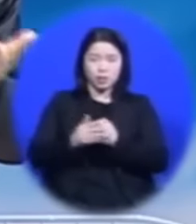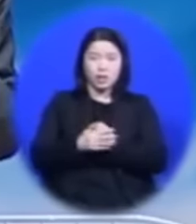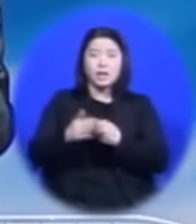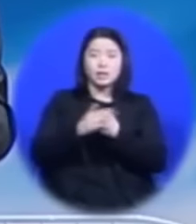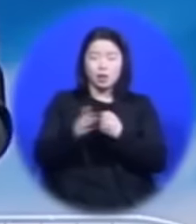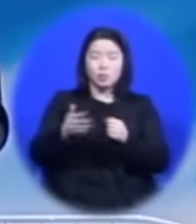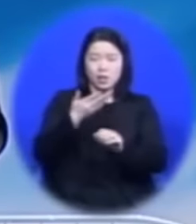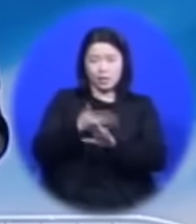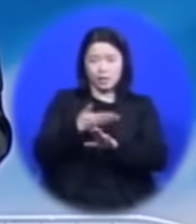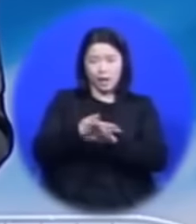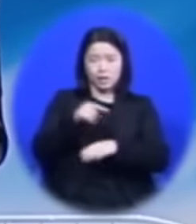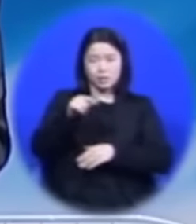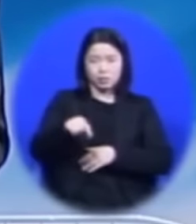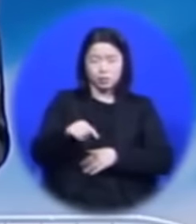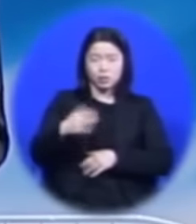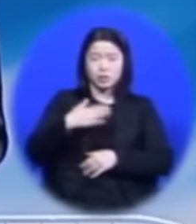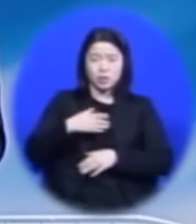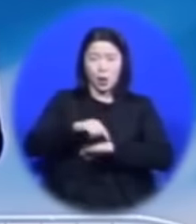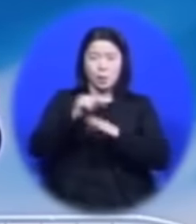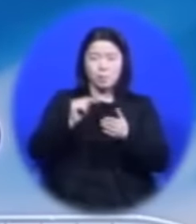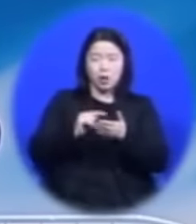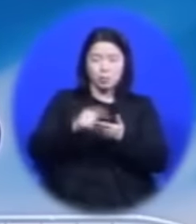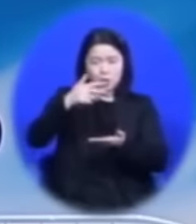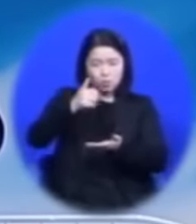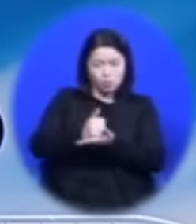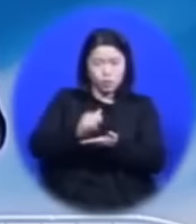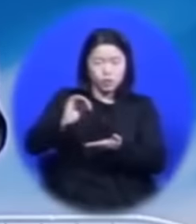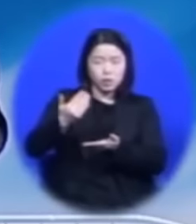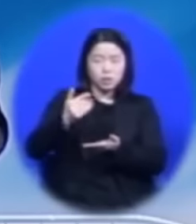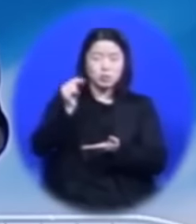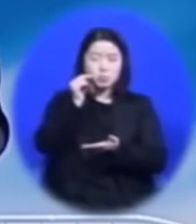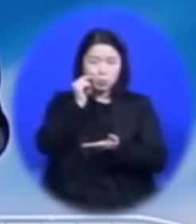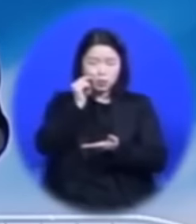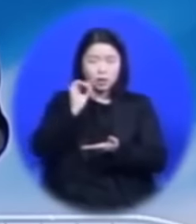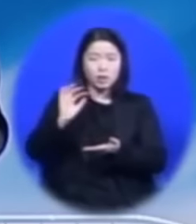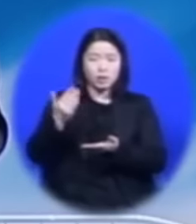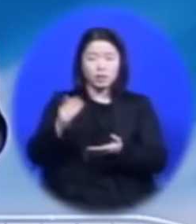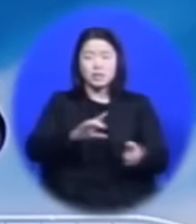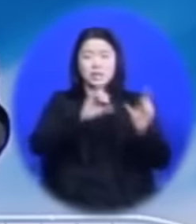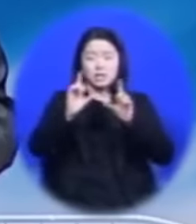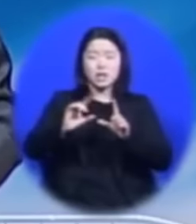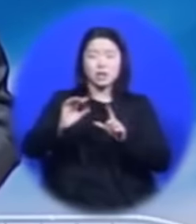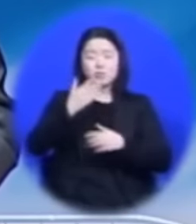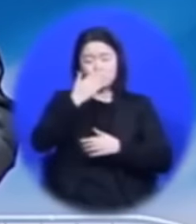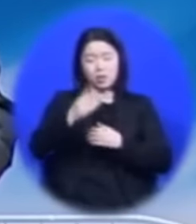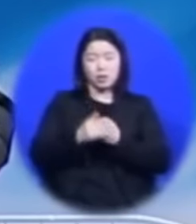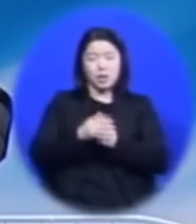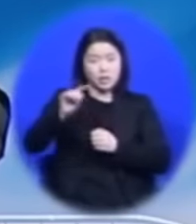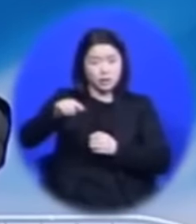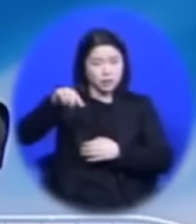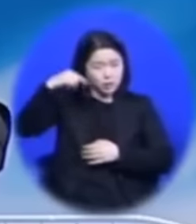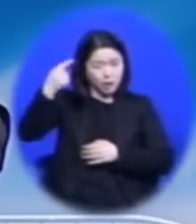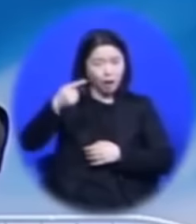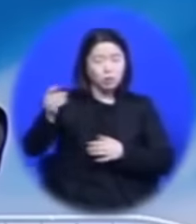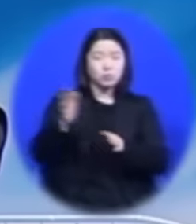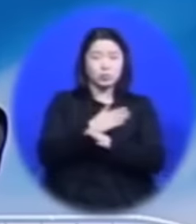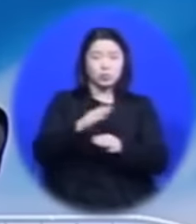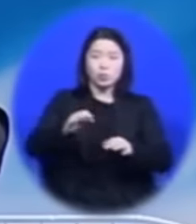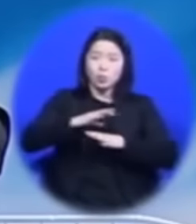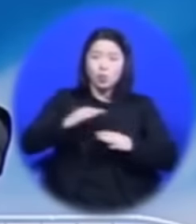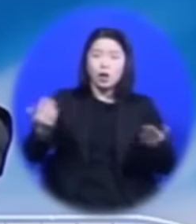그래서 다른 것이 제 마음의 주인 되지 못하는 삶을 살게 된 거죠. 그 다음부터는 놀라운 일이